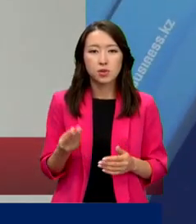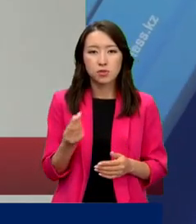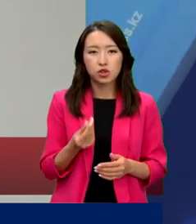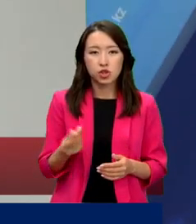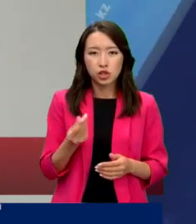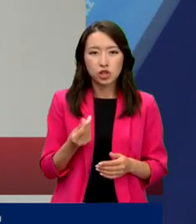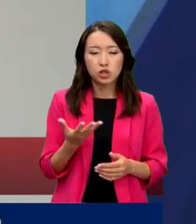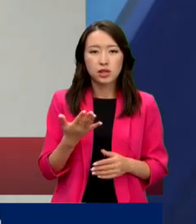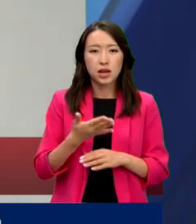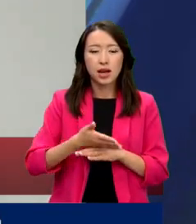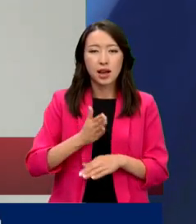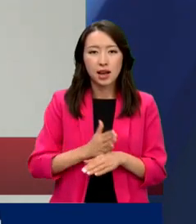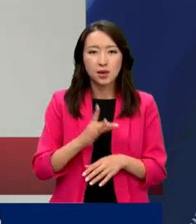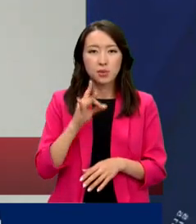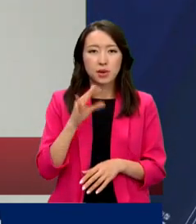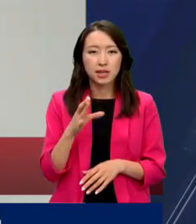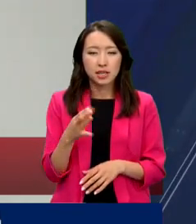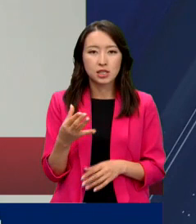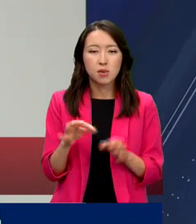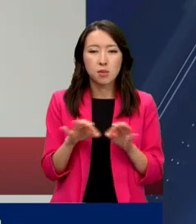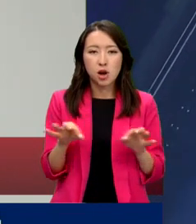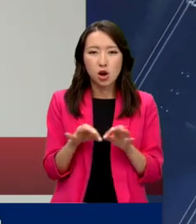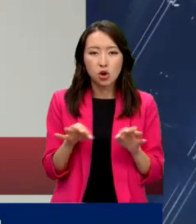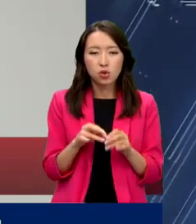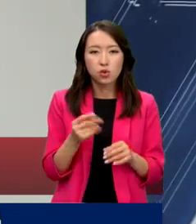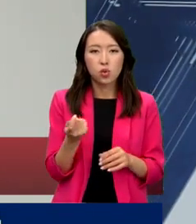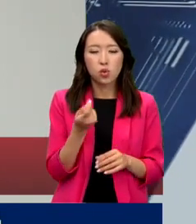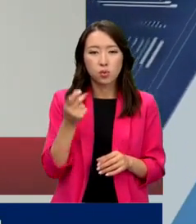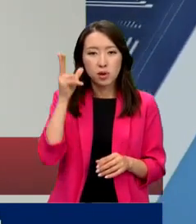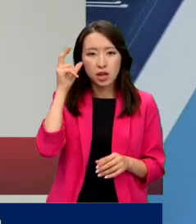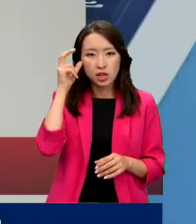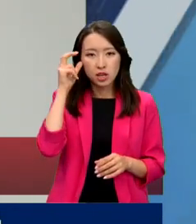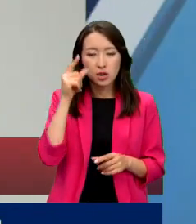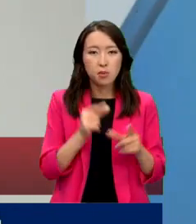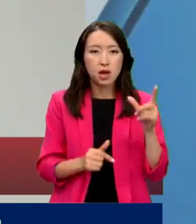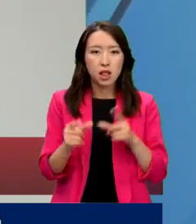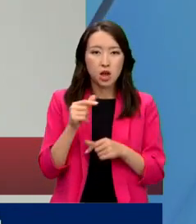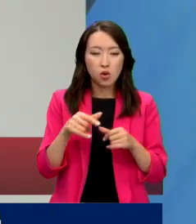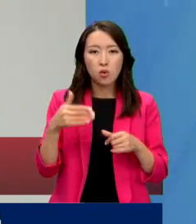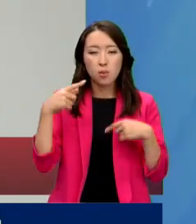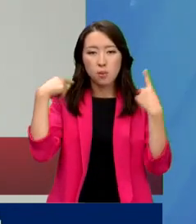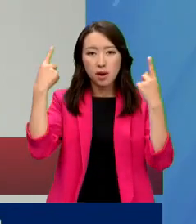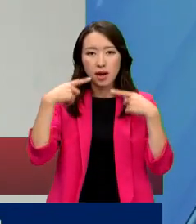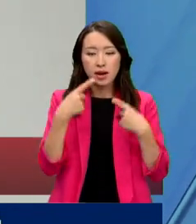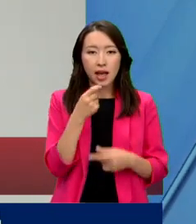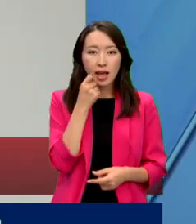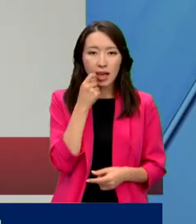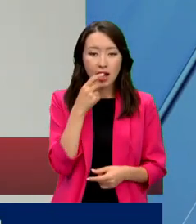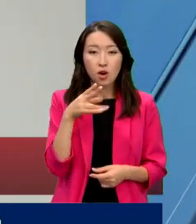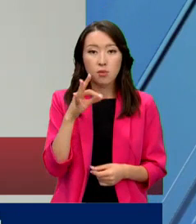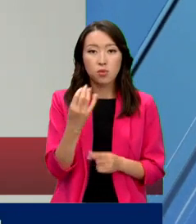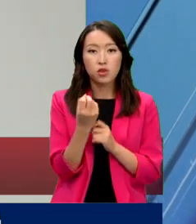да? Хлеб, рис, макароны, крупа гречневая, молоко, баранина, яйца. По